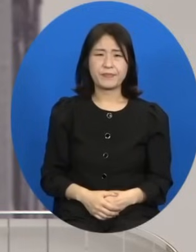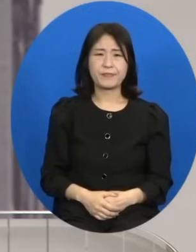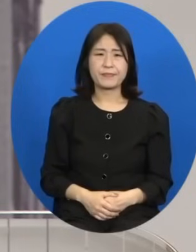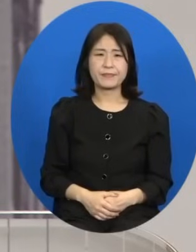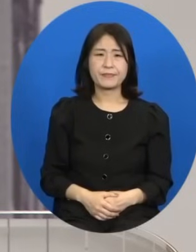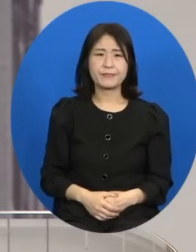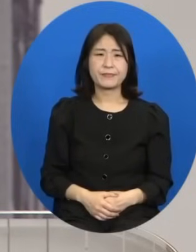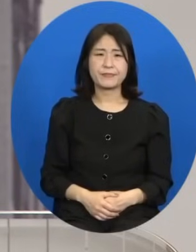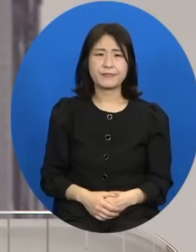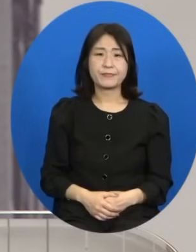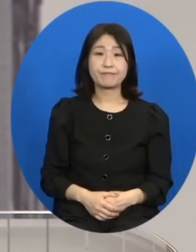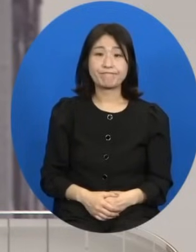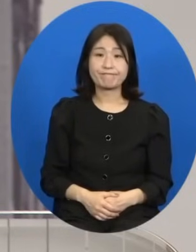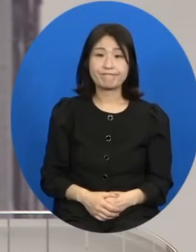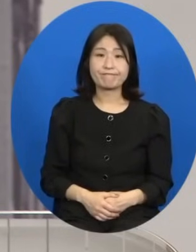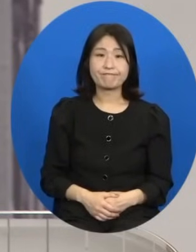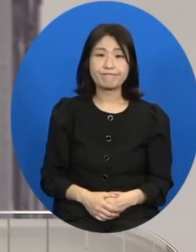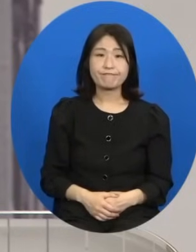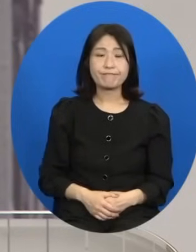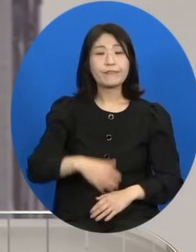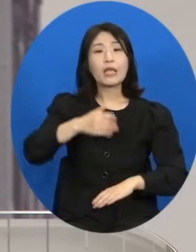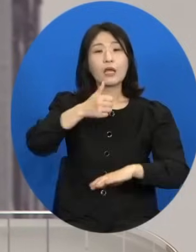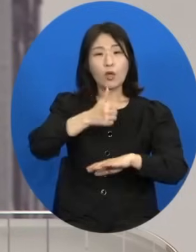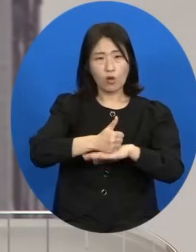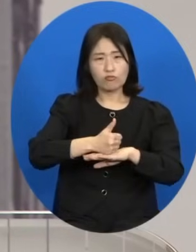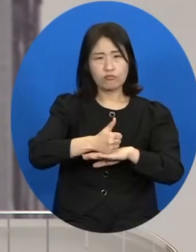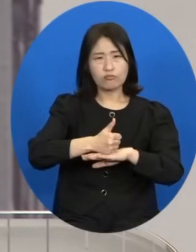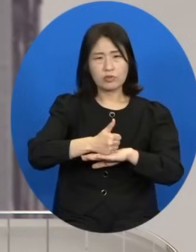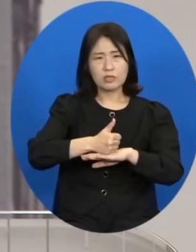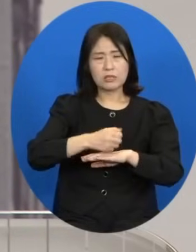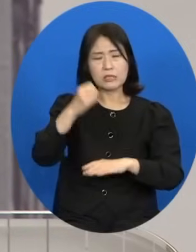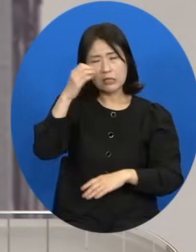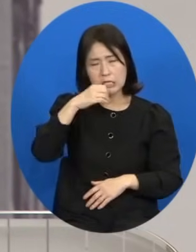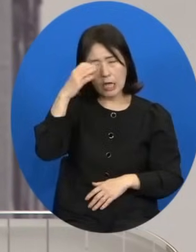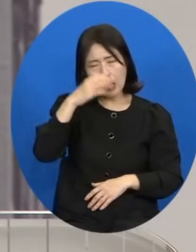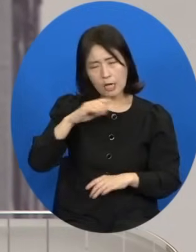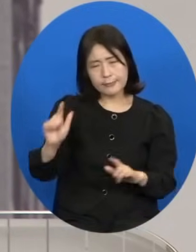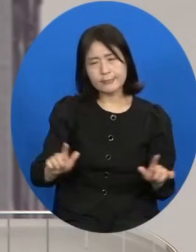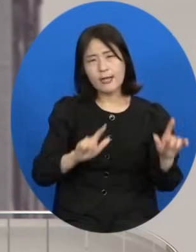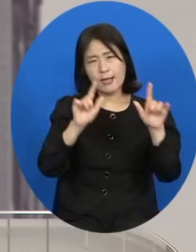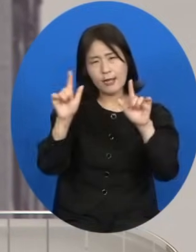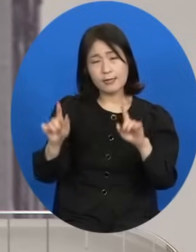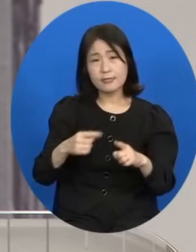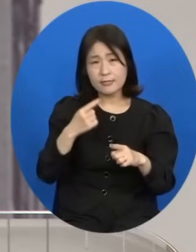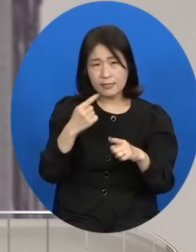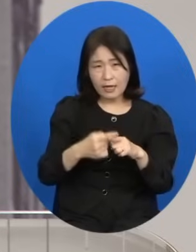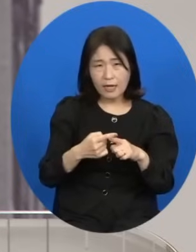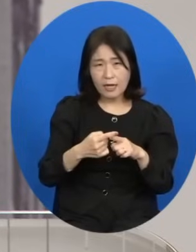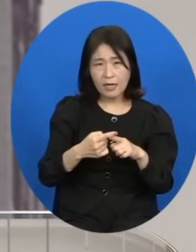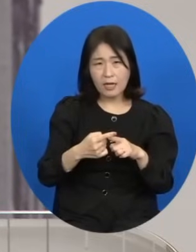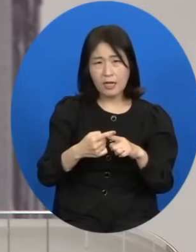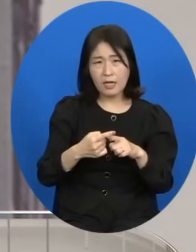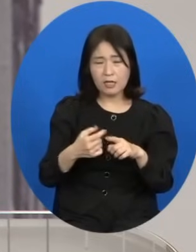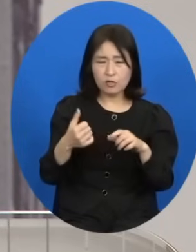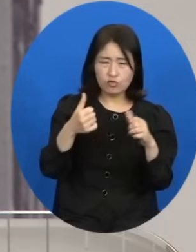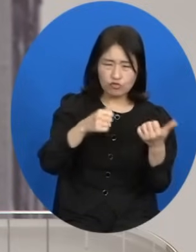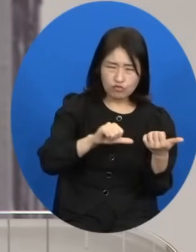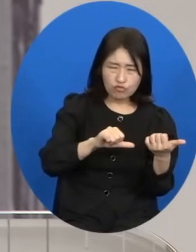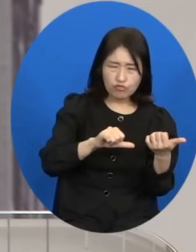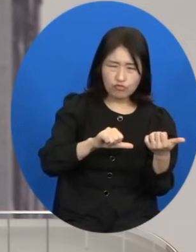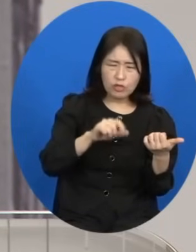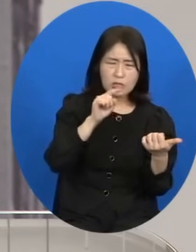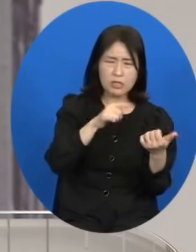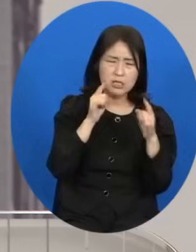거예요 그리고 결국에는 인생을 탕진하다 심판을 맞아하고 영원한 멸망 죽고 나니까 지옥에서 깨는